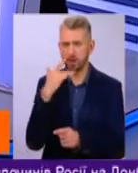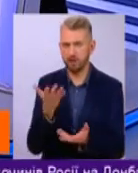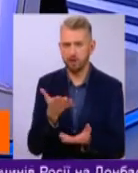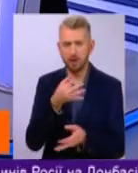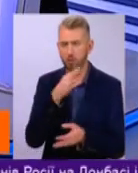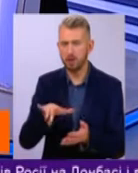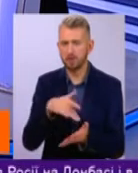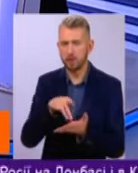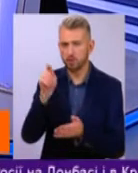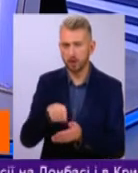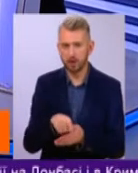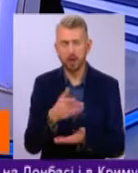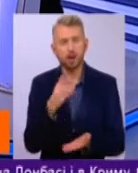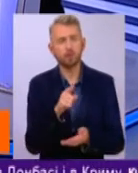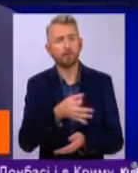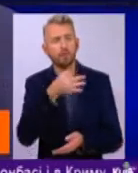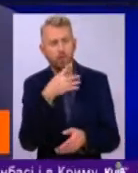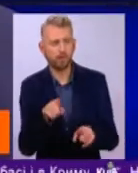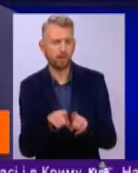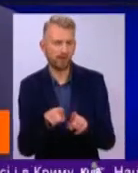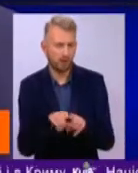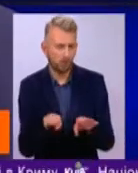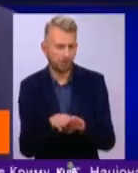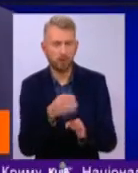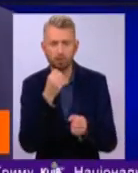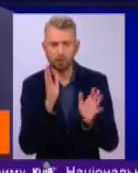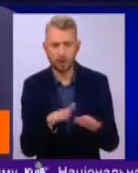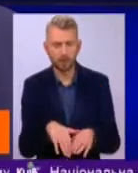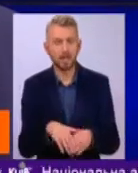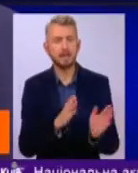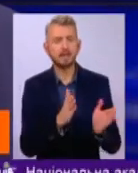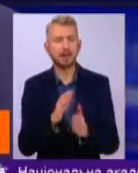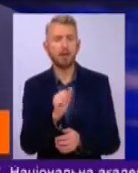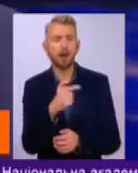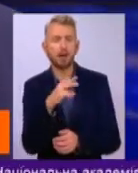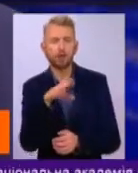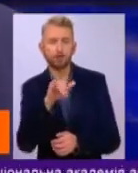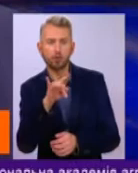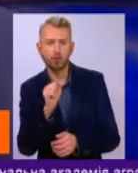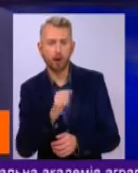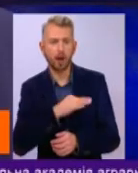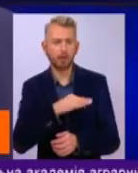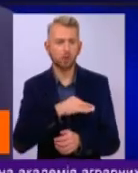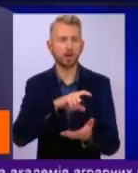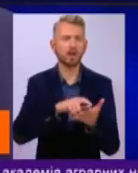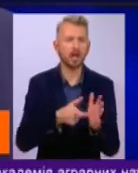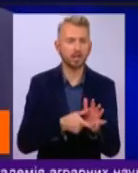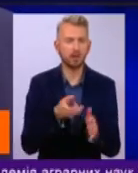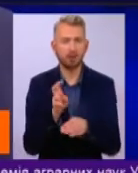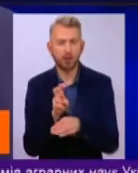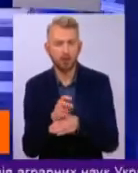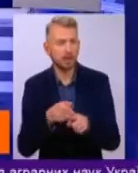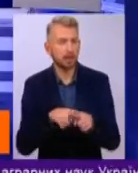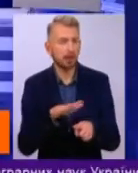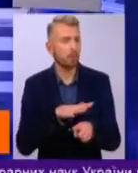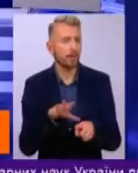містечко вони приїхали? Ну, якщо вам подобається це порівняння, так. Будь ласка. Далі, система агентури. Система агентурних квартир і явок. Це все було налагоджено,